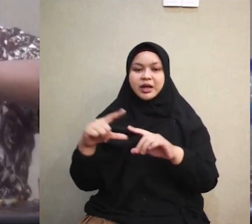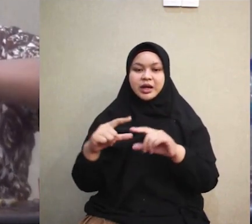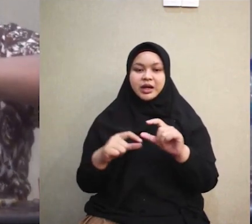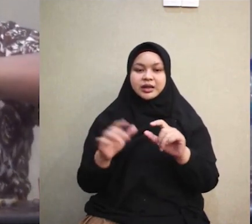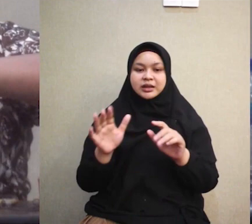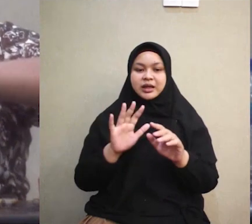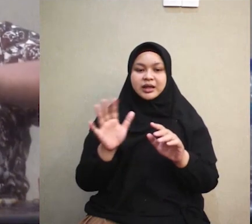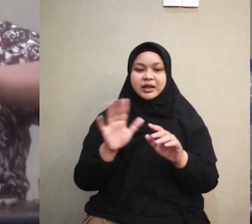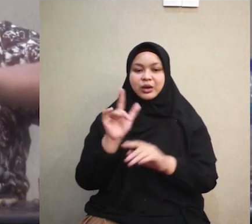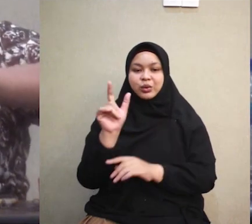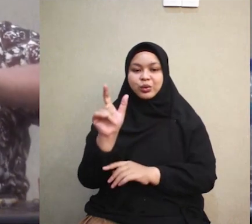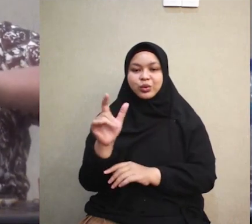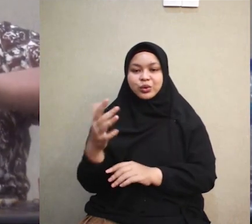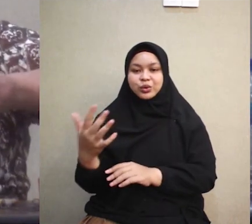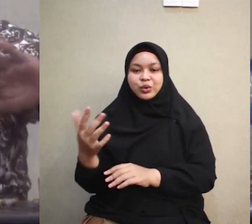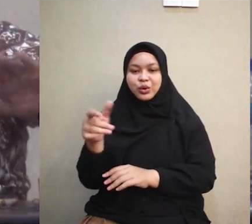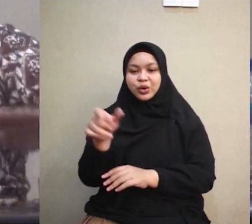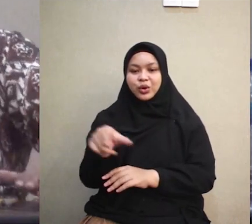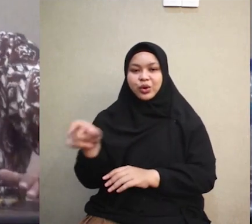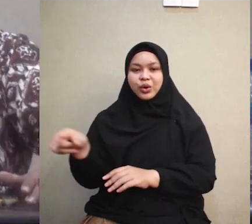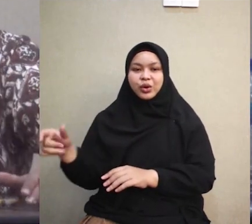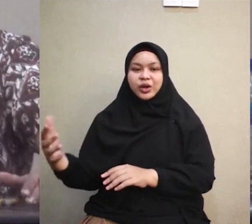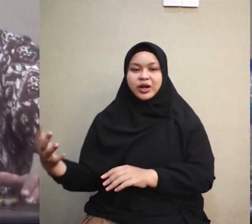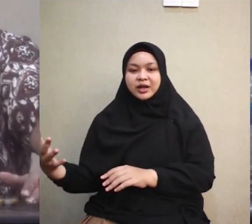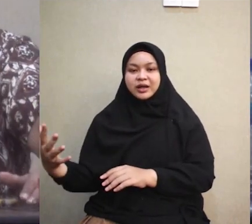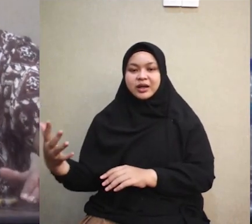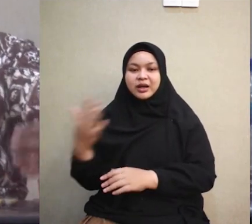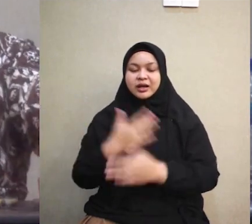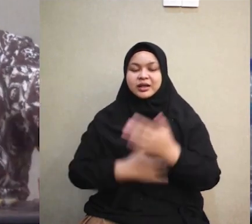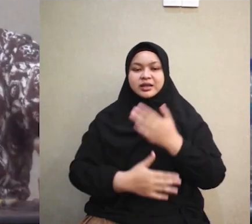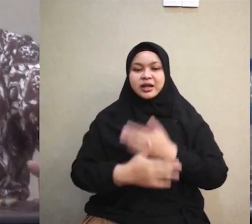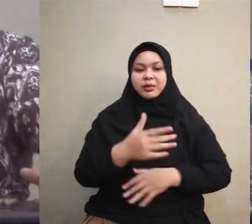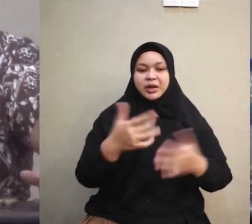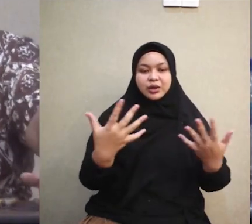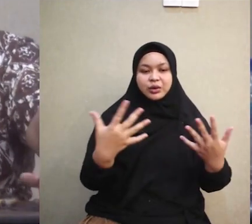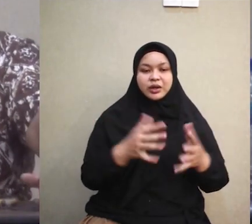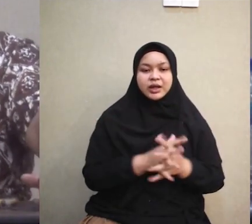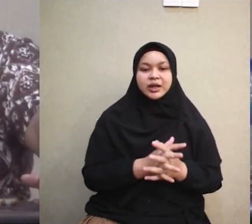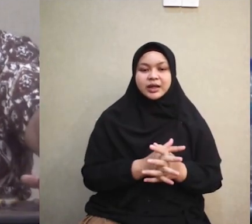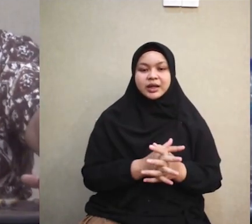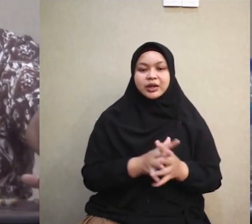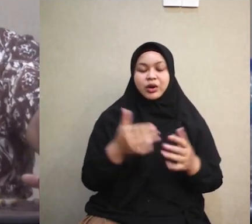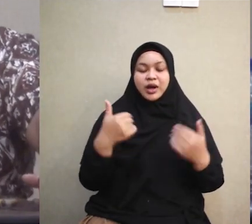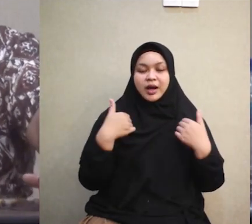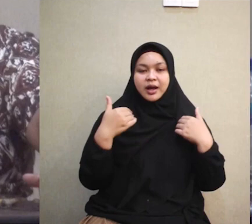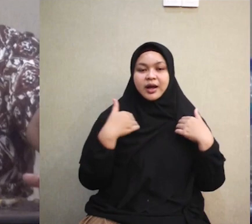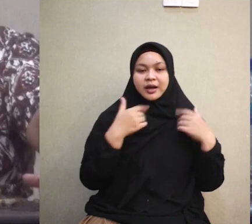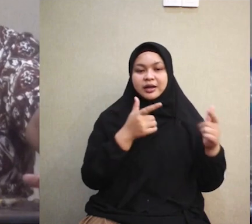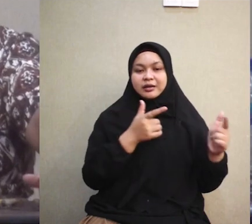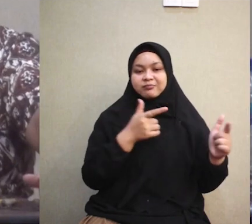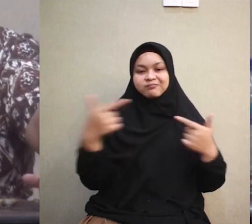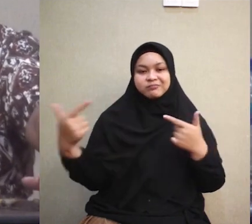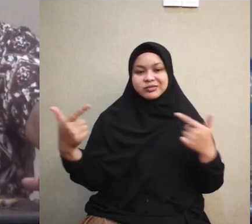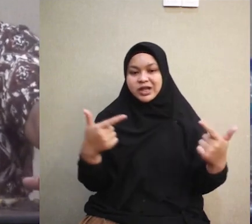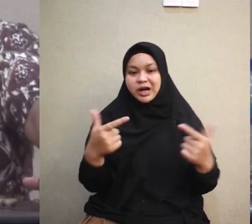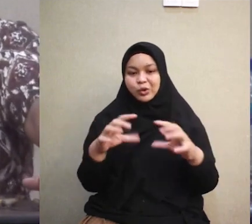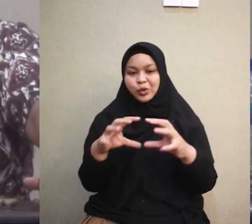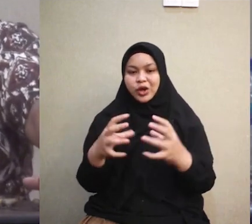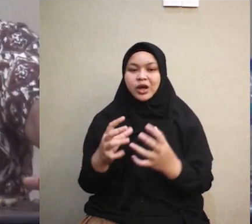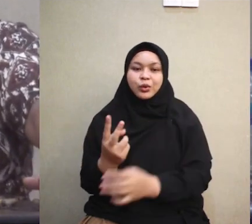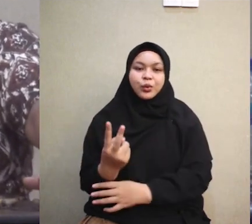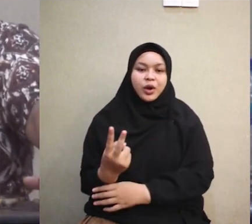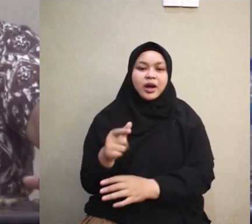unggul orang yang dianggap disable dan itu yang terjadi pada perang dunia ke-2 nah bagaimana